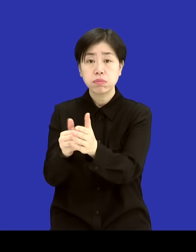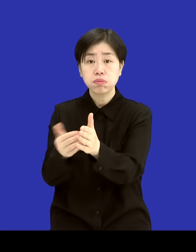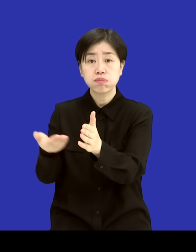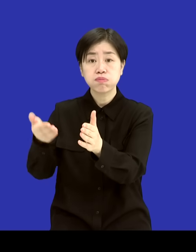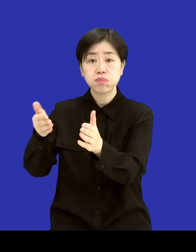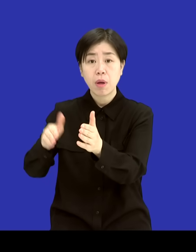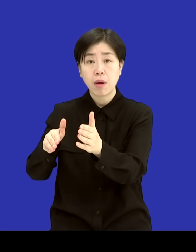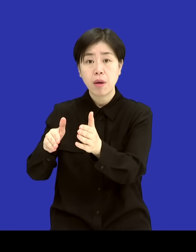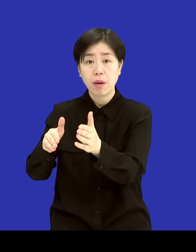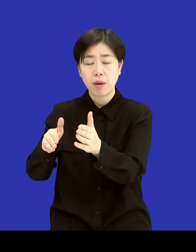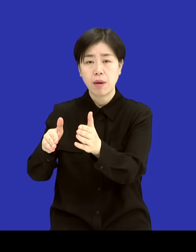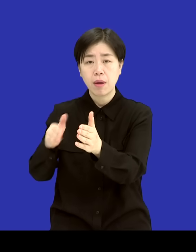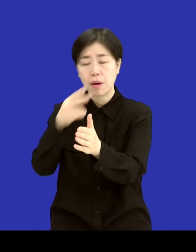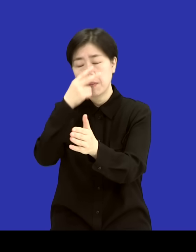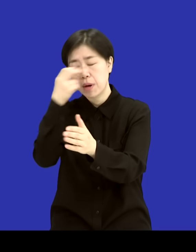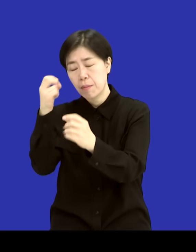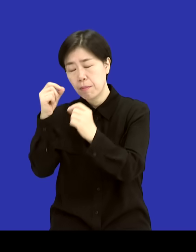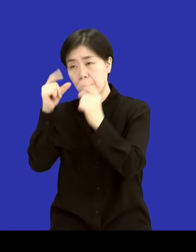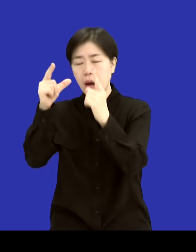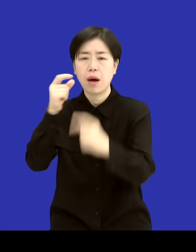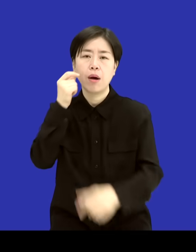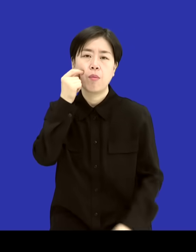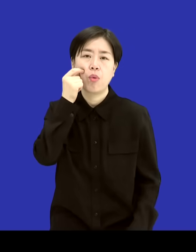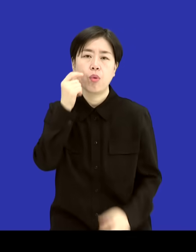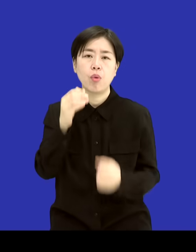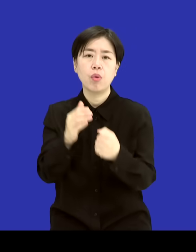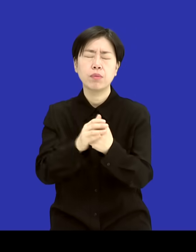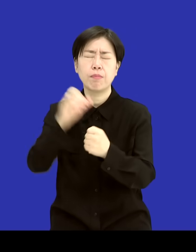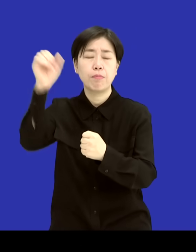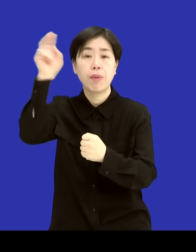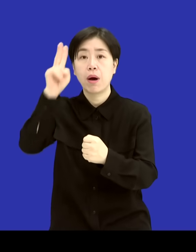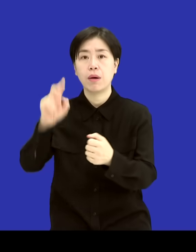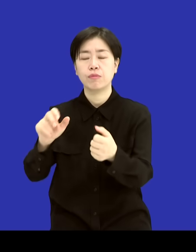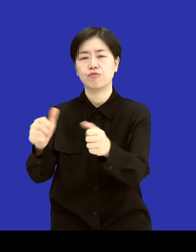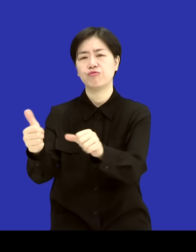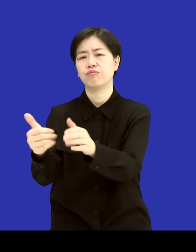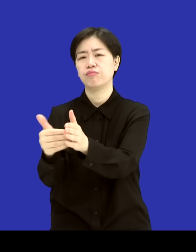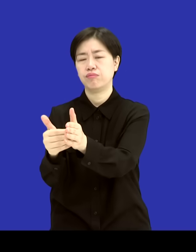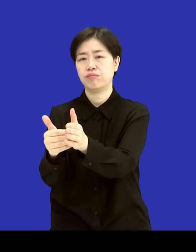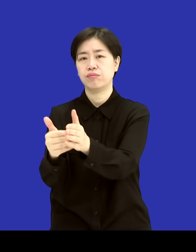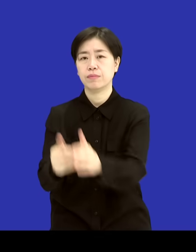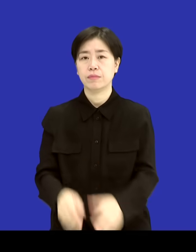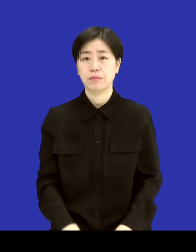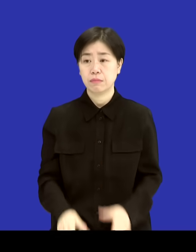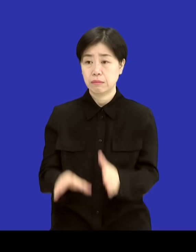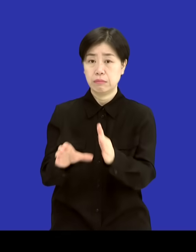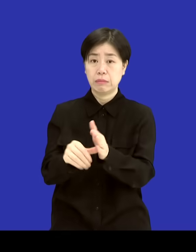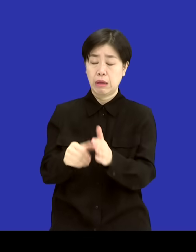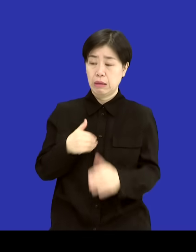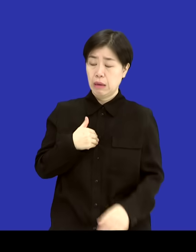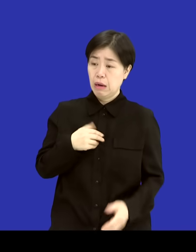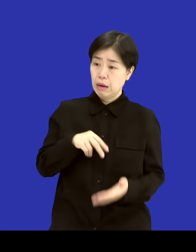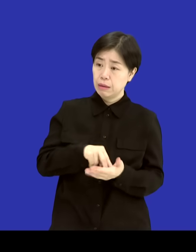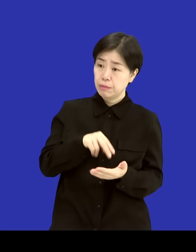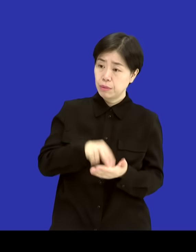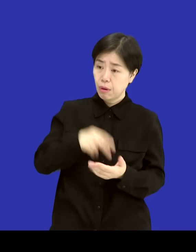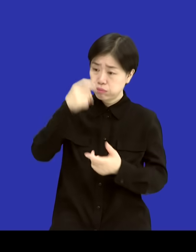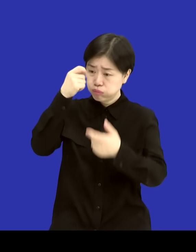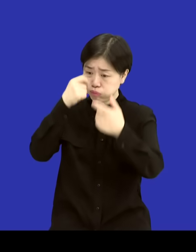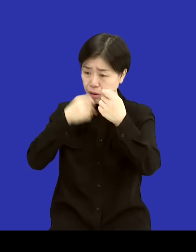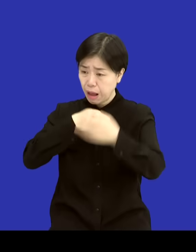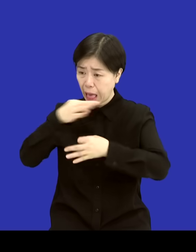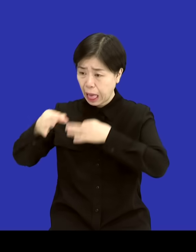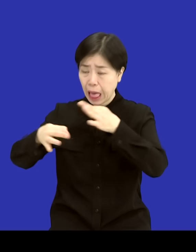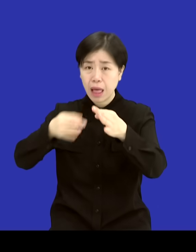못하셔가지고 그때 갑자기 이렇게 돌아가시게 돼가지고 그때도 참 울지도 못하고. 울지도 못해요. 예,